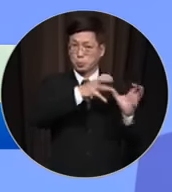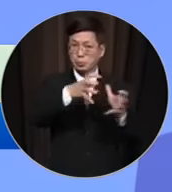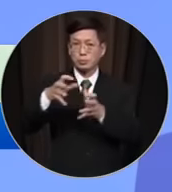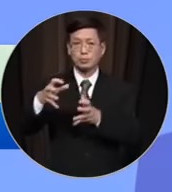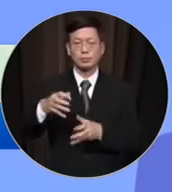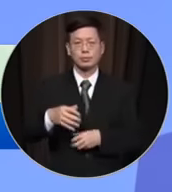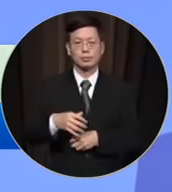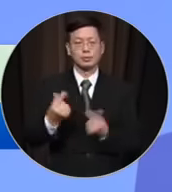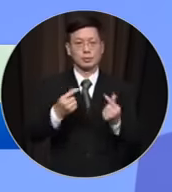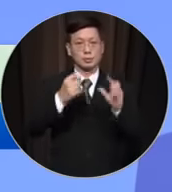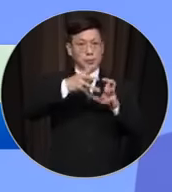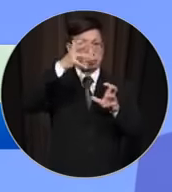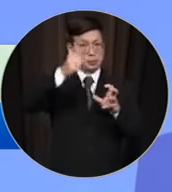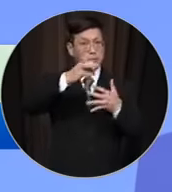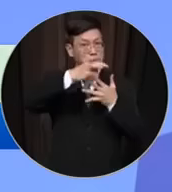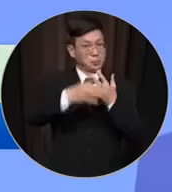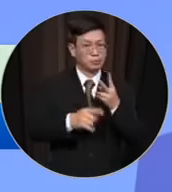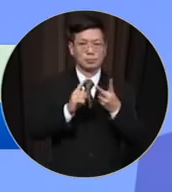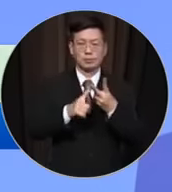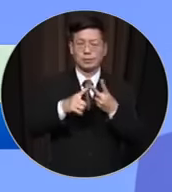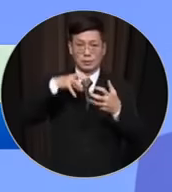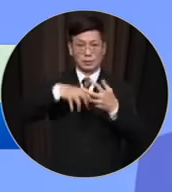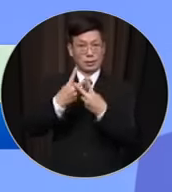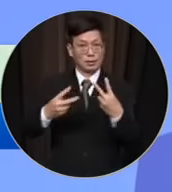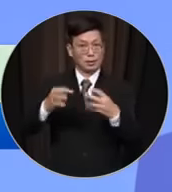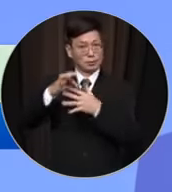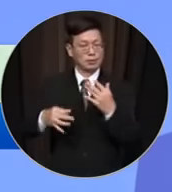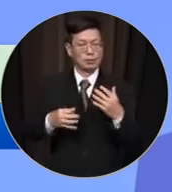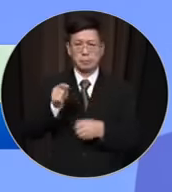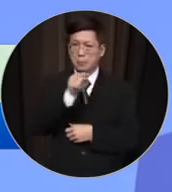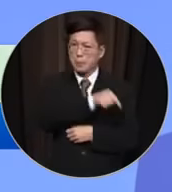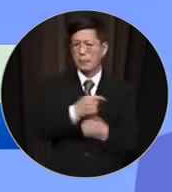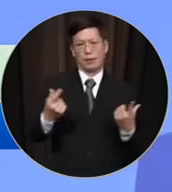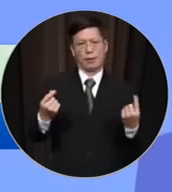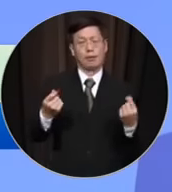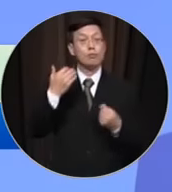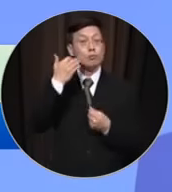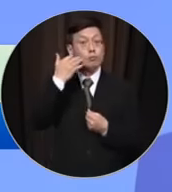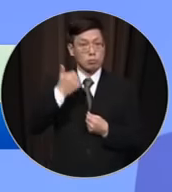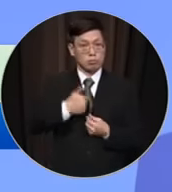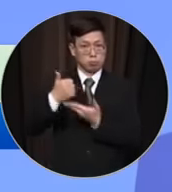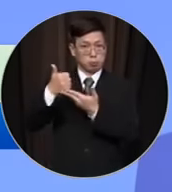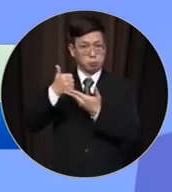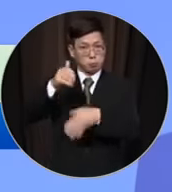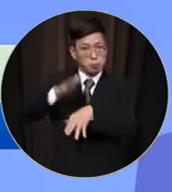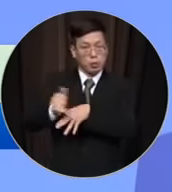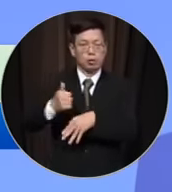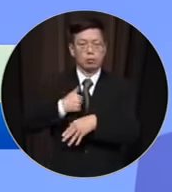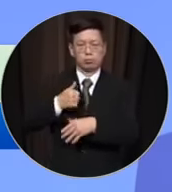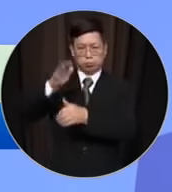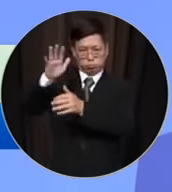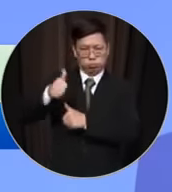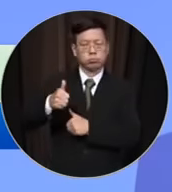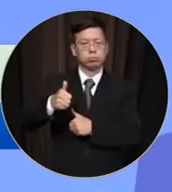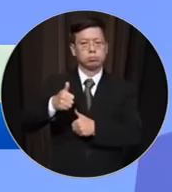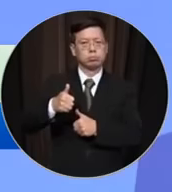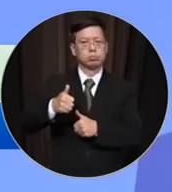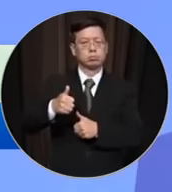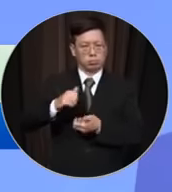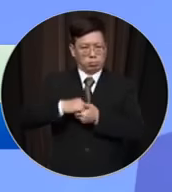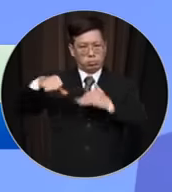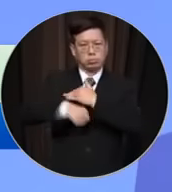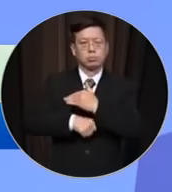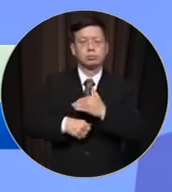便是总统制啊，或是内阁制，他的只要能够用人为才，有好的国